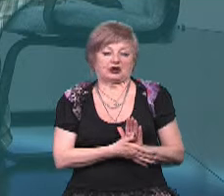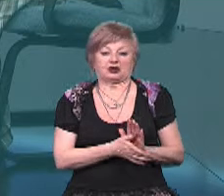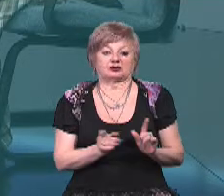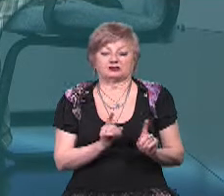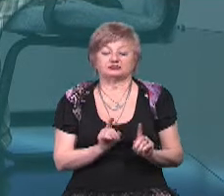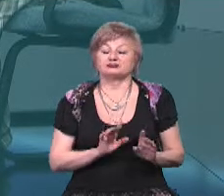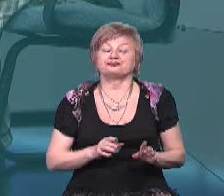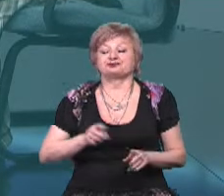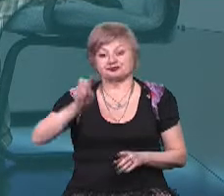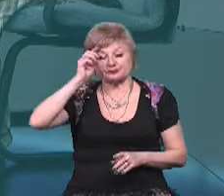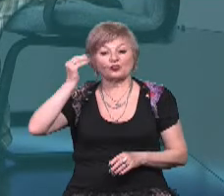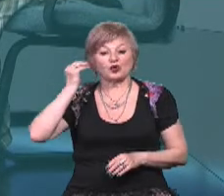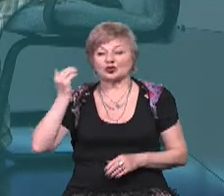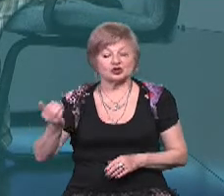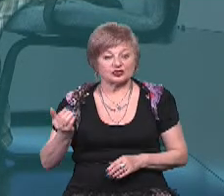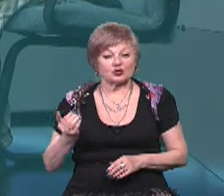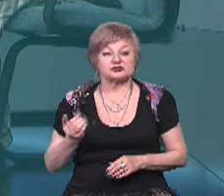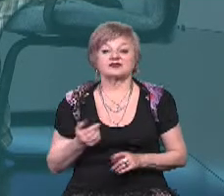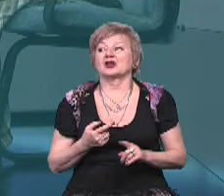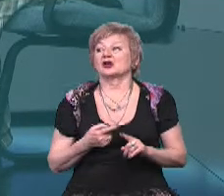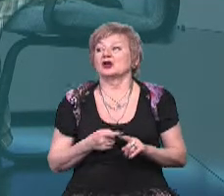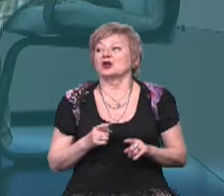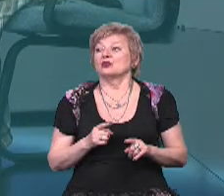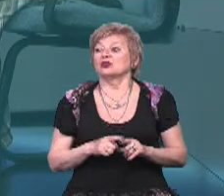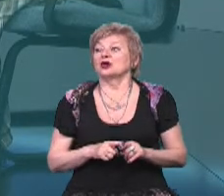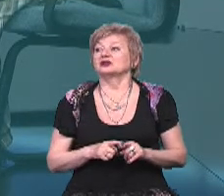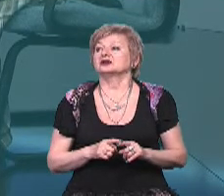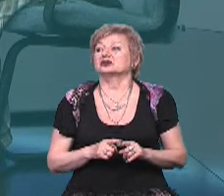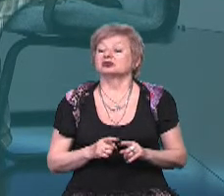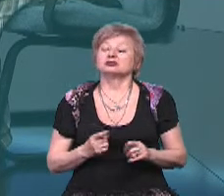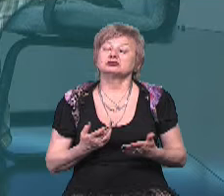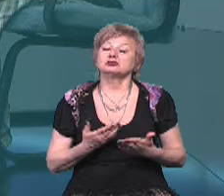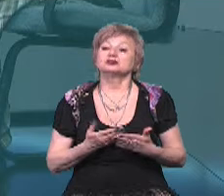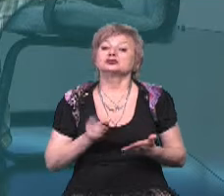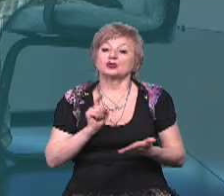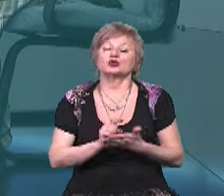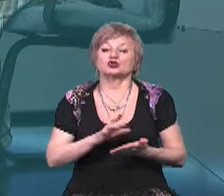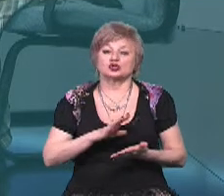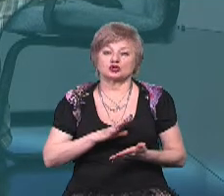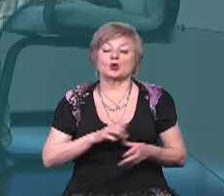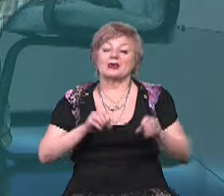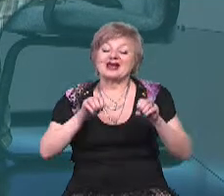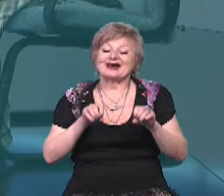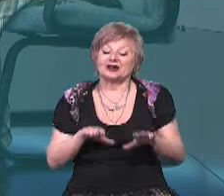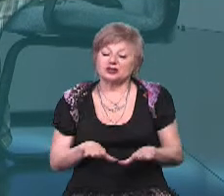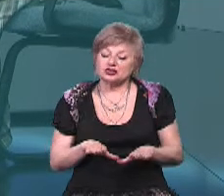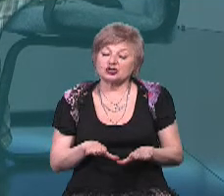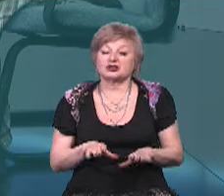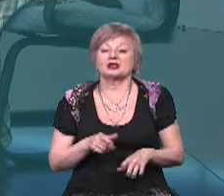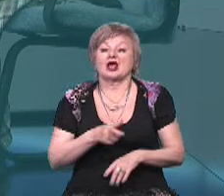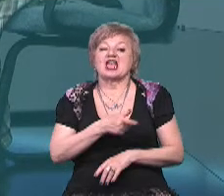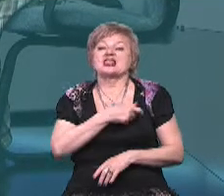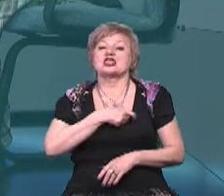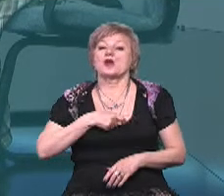бюджетне законодавство не надає такої можливості. Для будь-яких витрат бюджетних коштів повинно бути відповідне рішення наших місцевих депутатів,